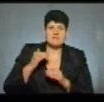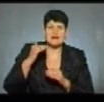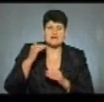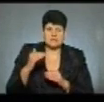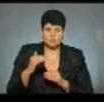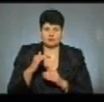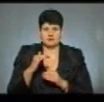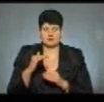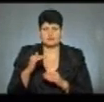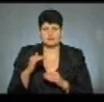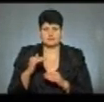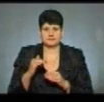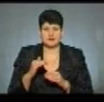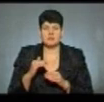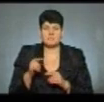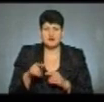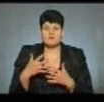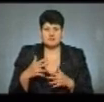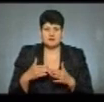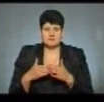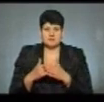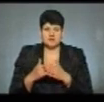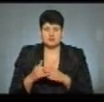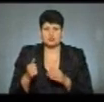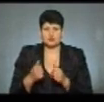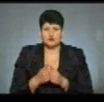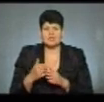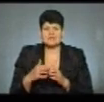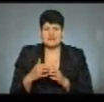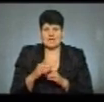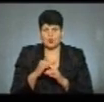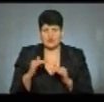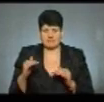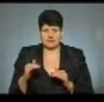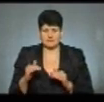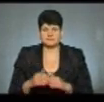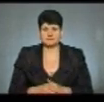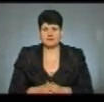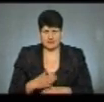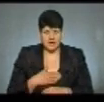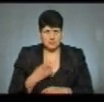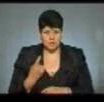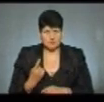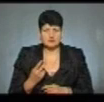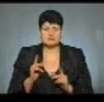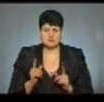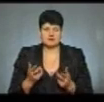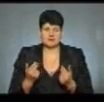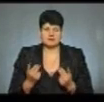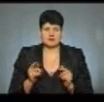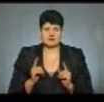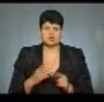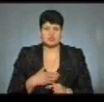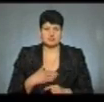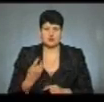певний рівень низької інтенсивності, тобто ми вже наближались до середнього рівня інтенсивності. Лише наша область? Так, лише була наша